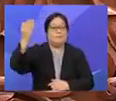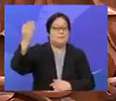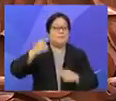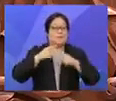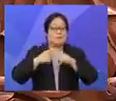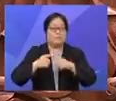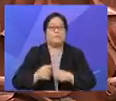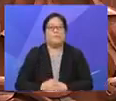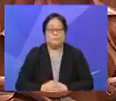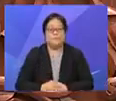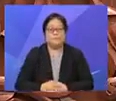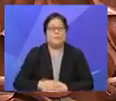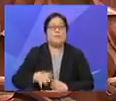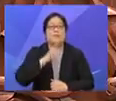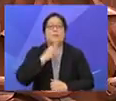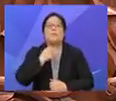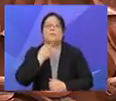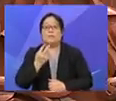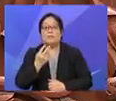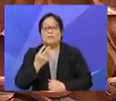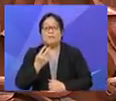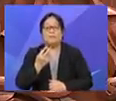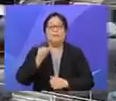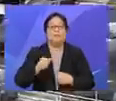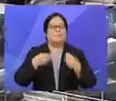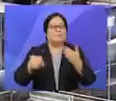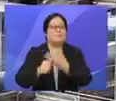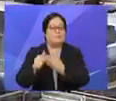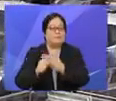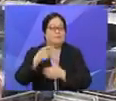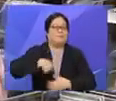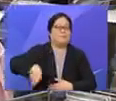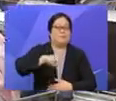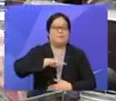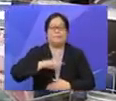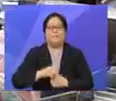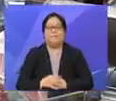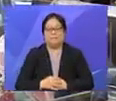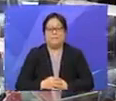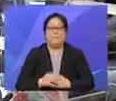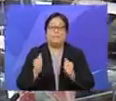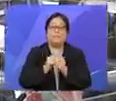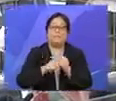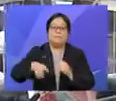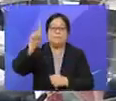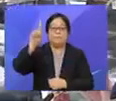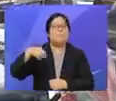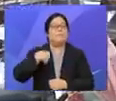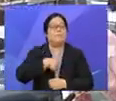kerap dengan ajakan kau jatuh ke tersebut ataupun meneliti dan laporan-laporan yang